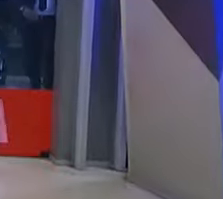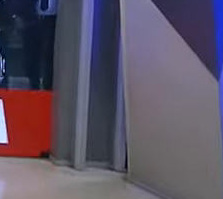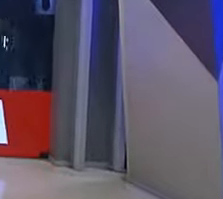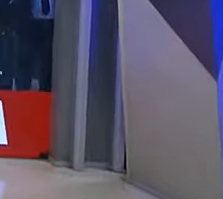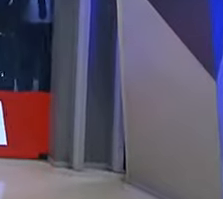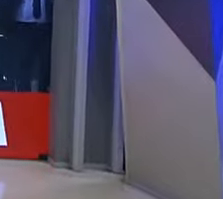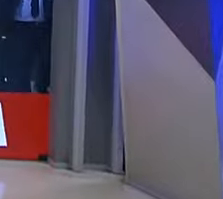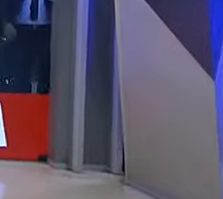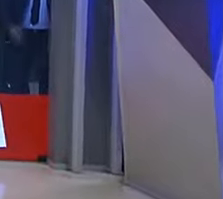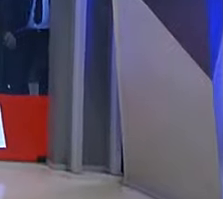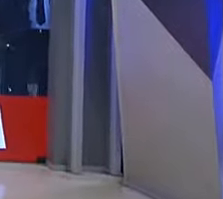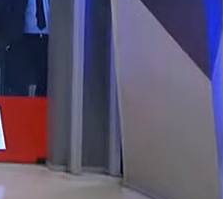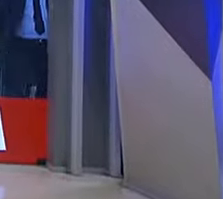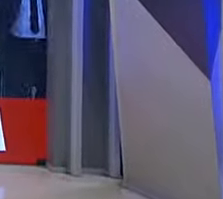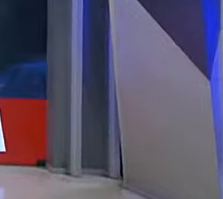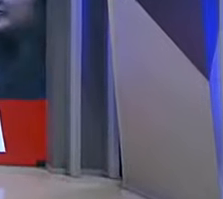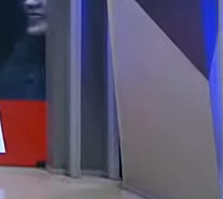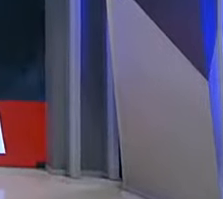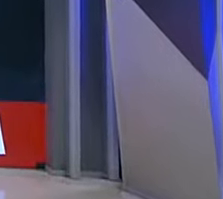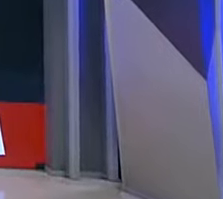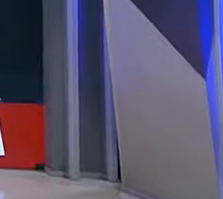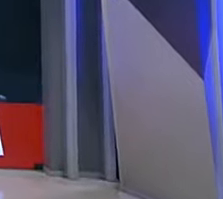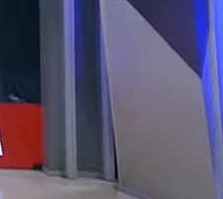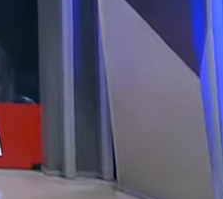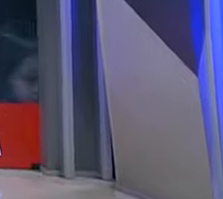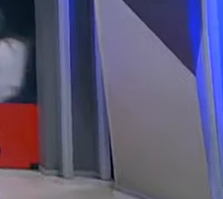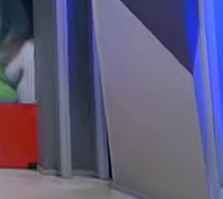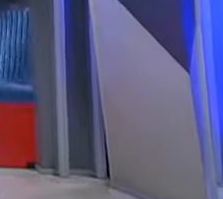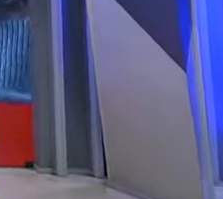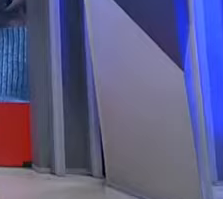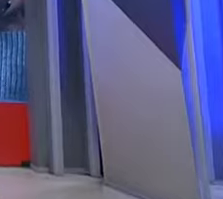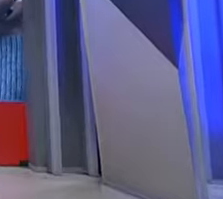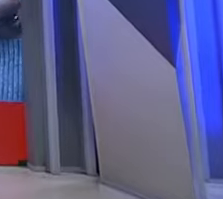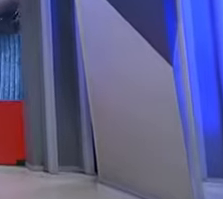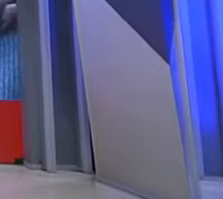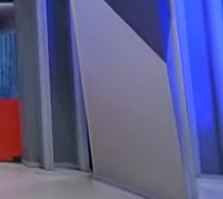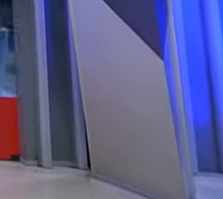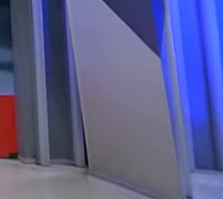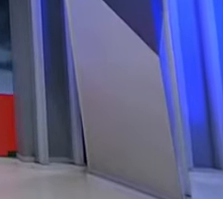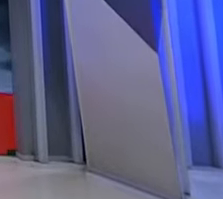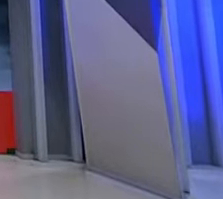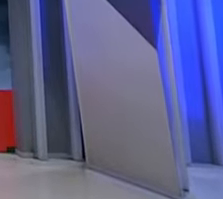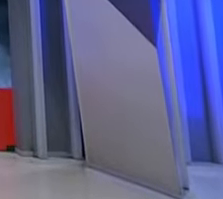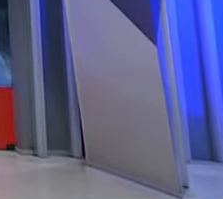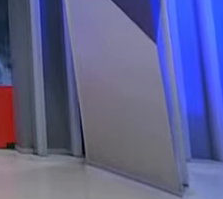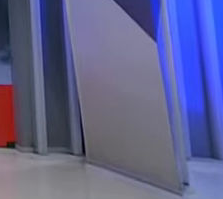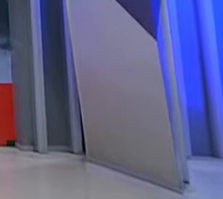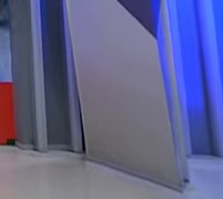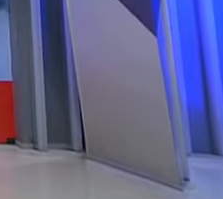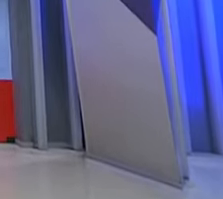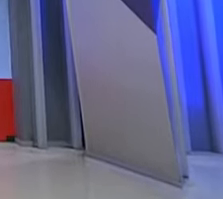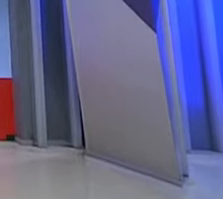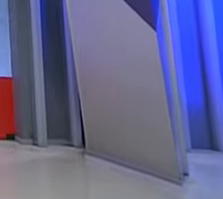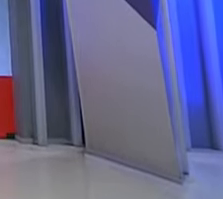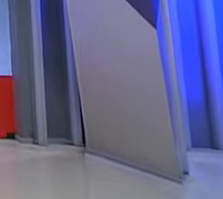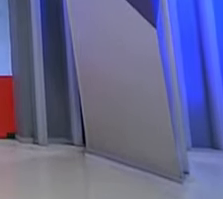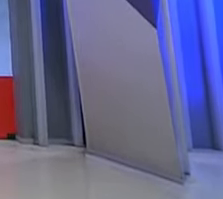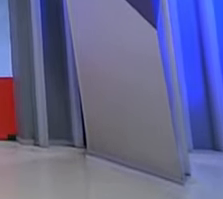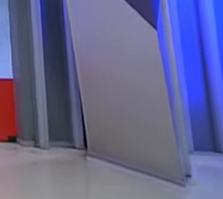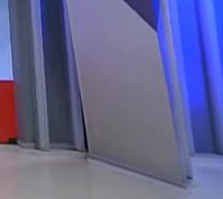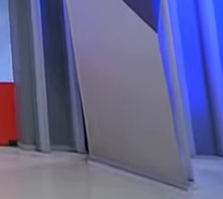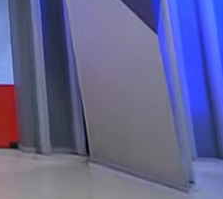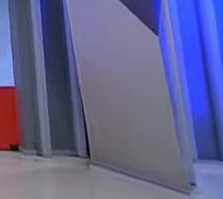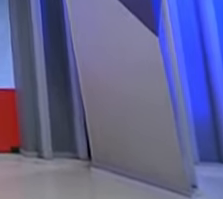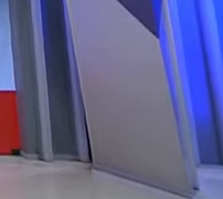At sa pagbabalik ng TV Patrol, ilang pasahero sa airport nagdala na ng kopya ng kanilang diploma para sigurado